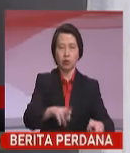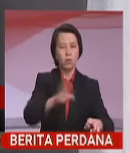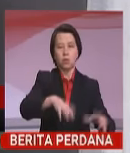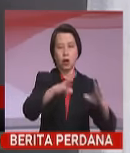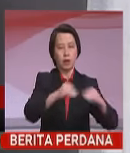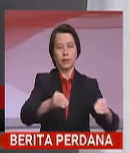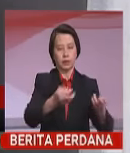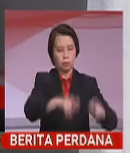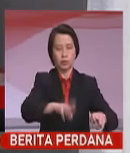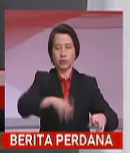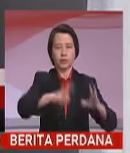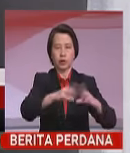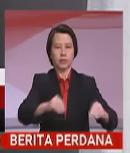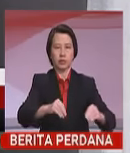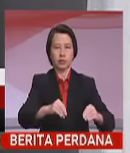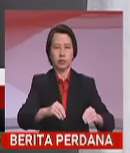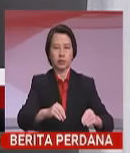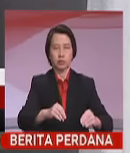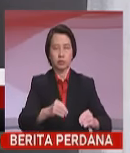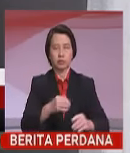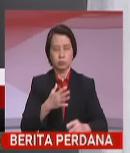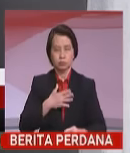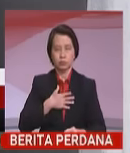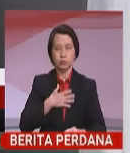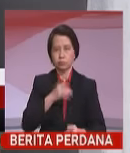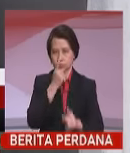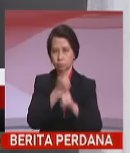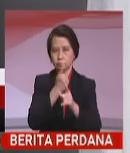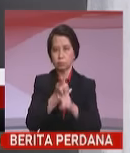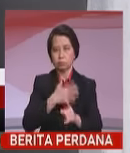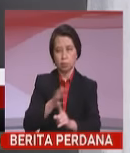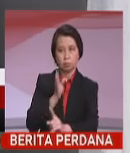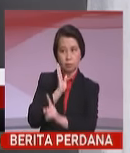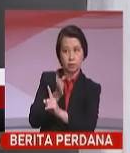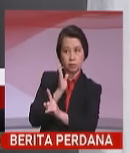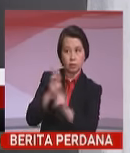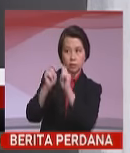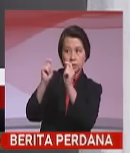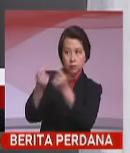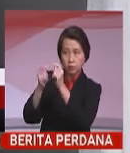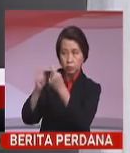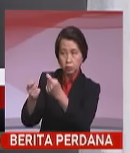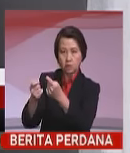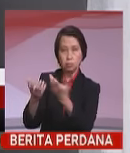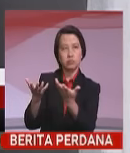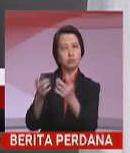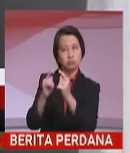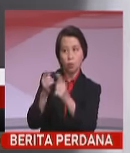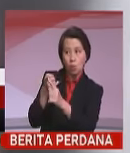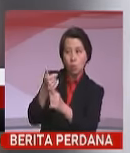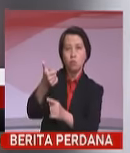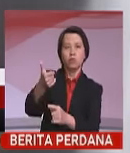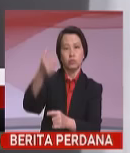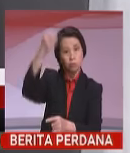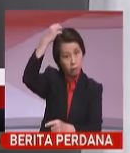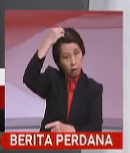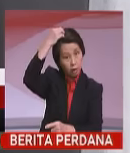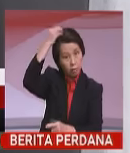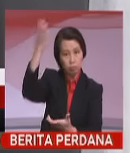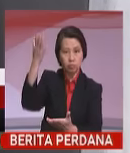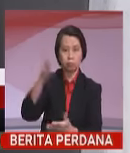ni lah. Memang target saya memang tim-tim yang seperti Selangor.